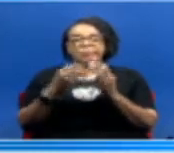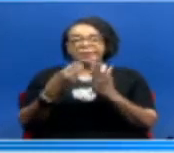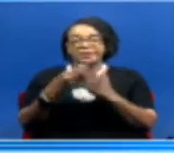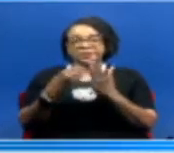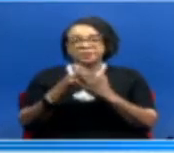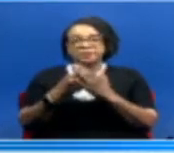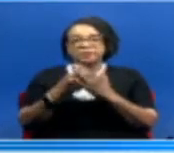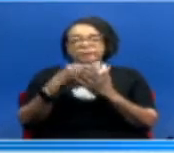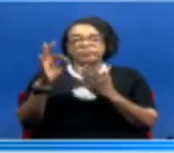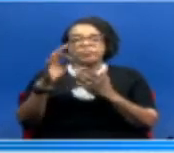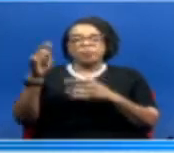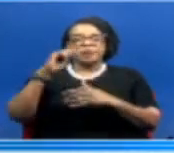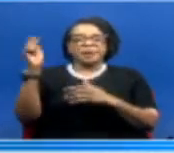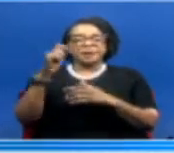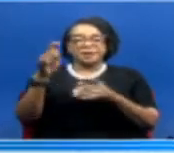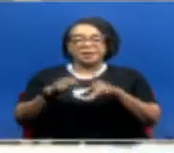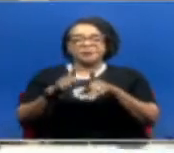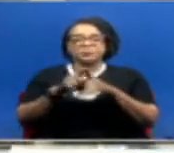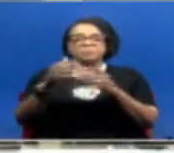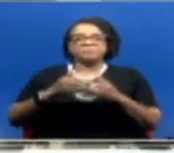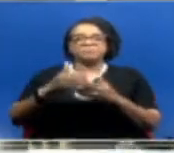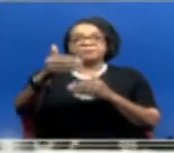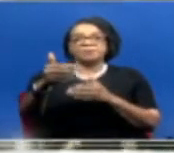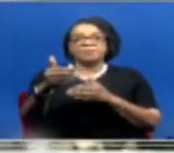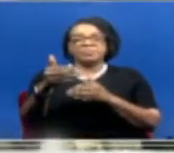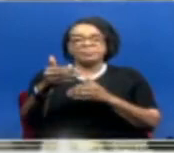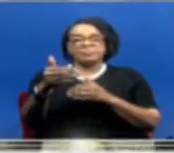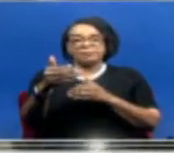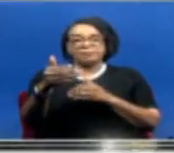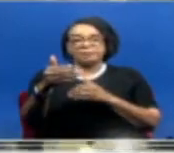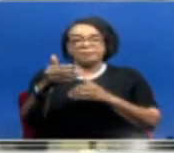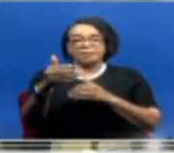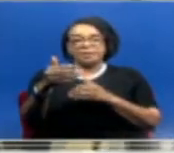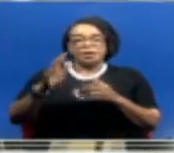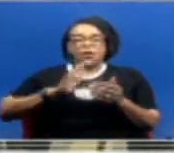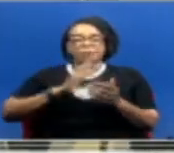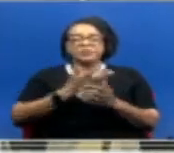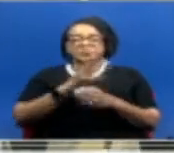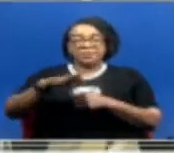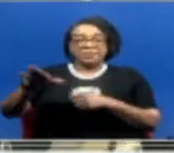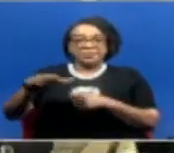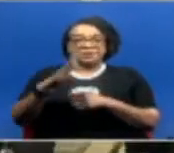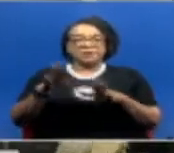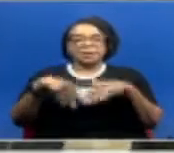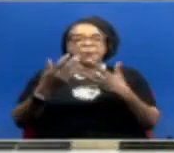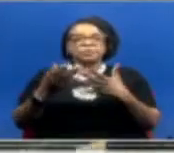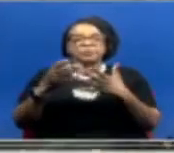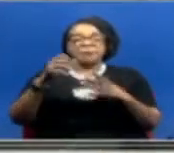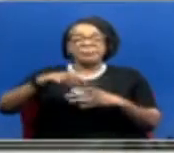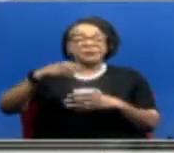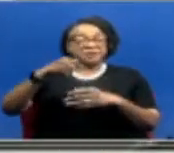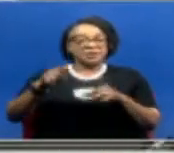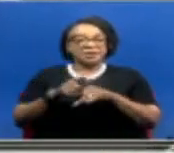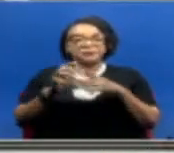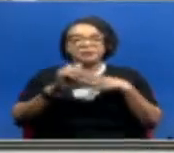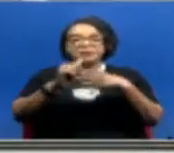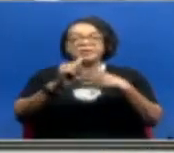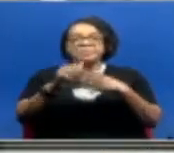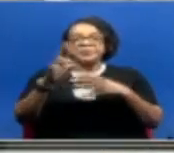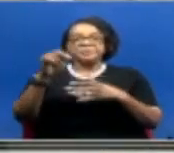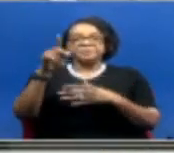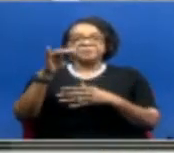ya Kenya dhidi ya dola. Kamati ya bunge la kitaifa kuhusu bajeti kiongozwa na mwenyekiti Ndindi